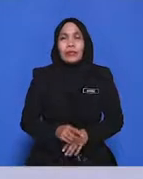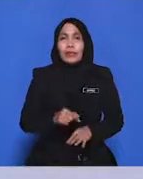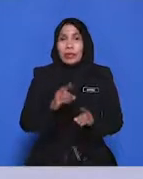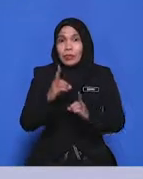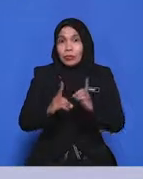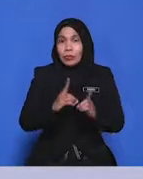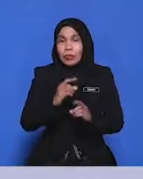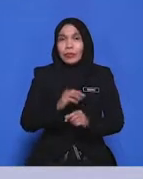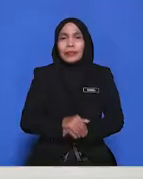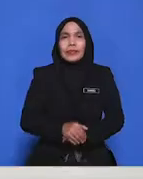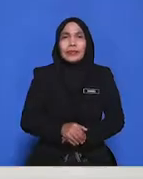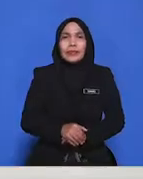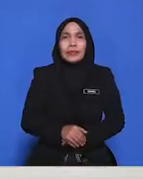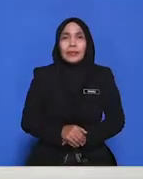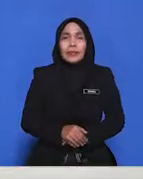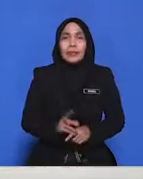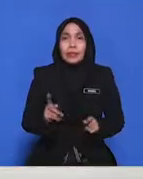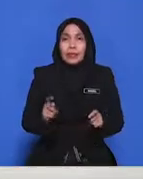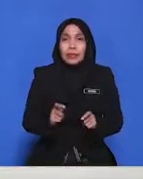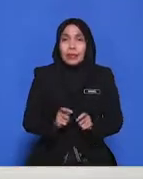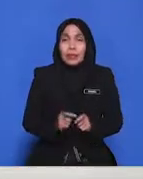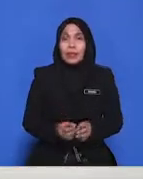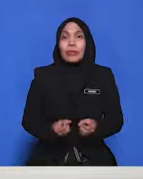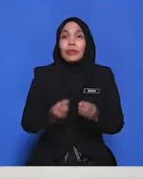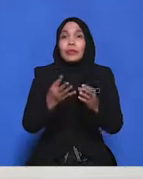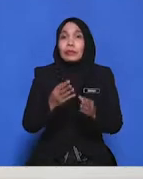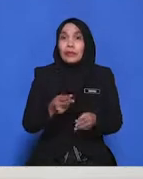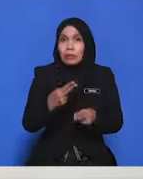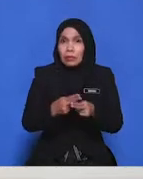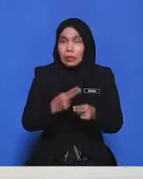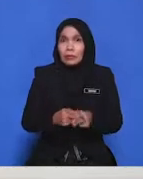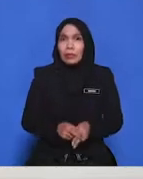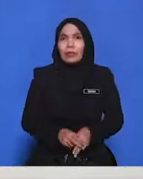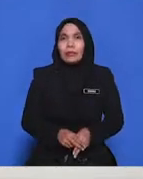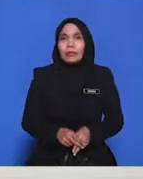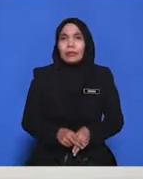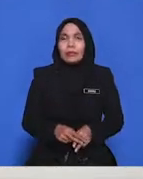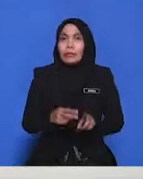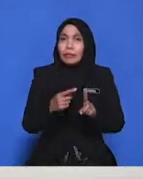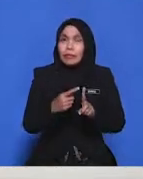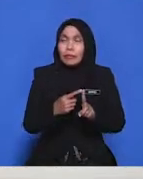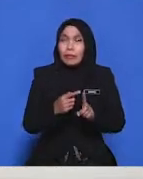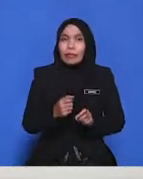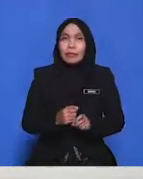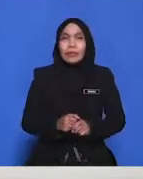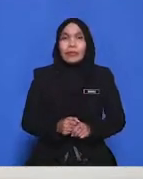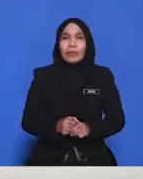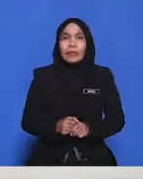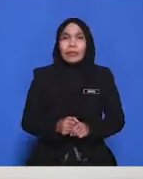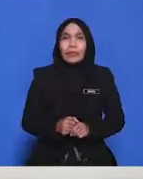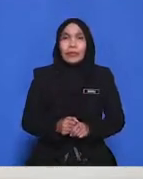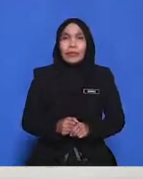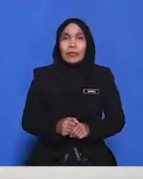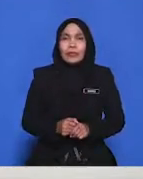dunia. Seperti Muhammad bin Musa Al-Khawarizmi merupakan orang Islam yang mencipta